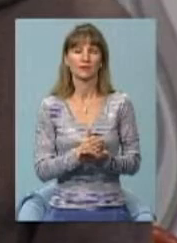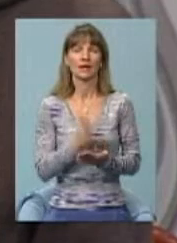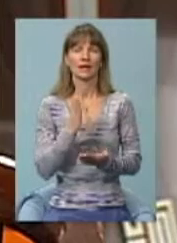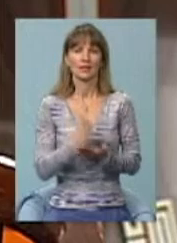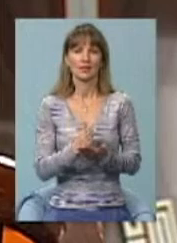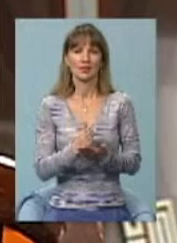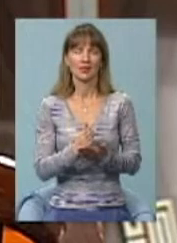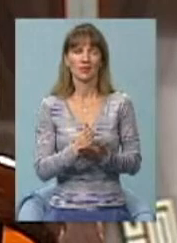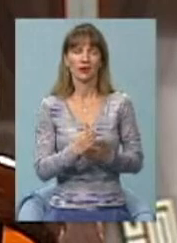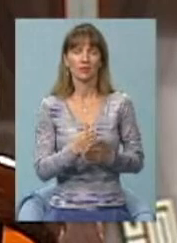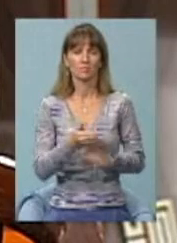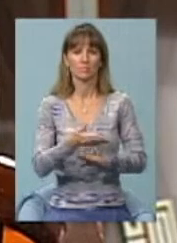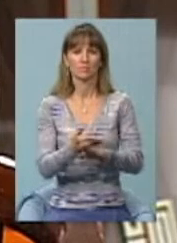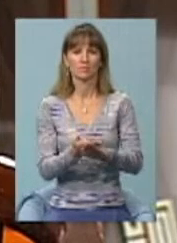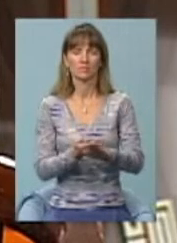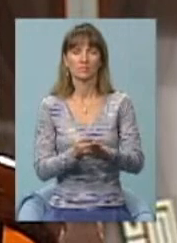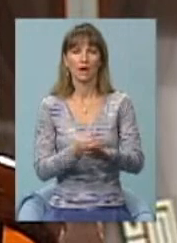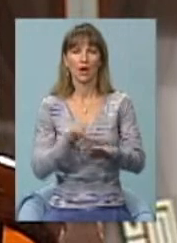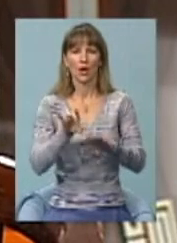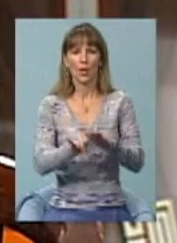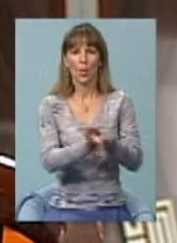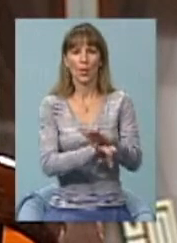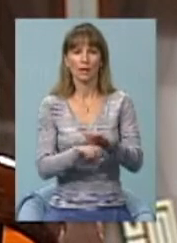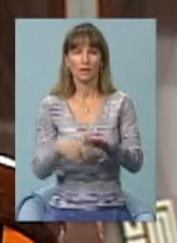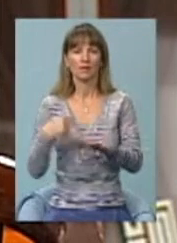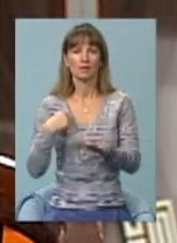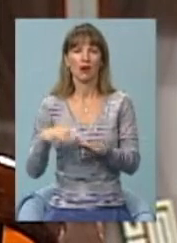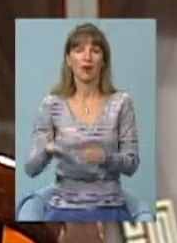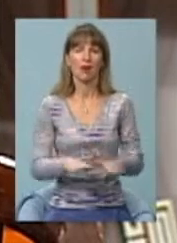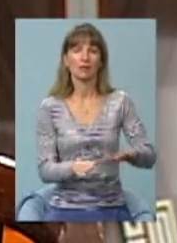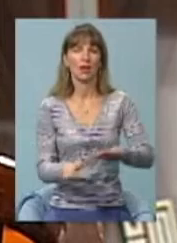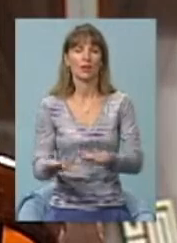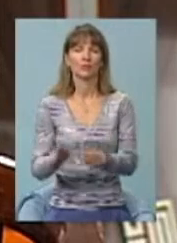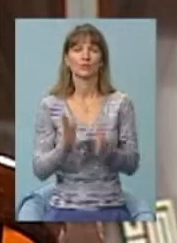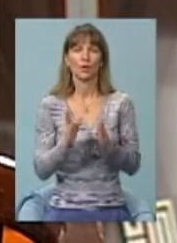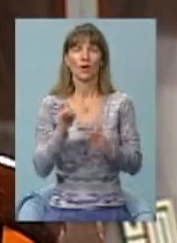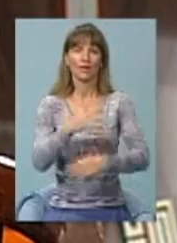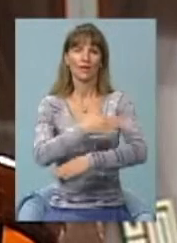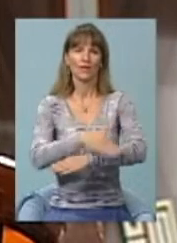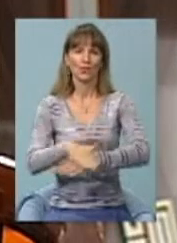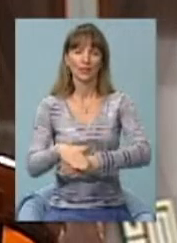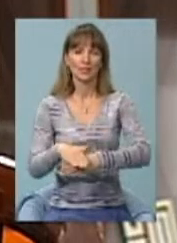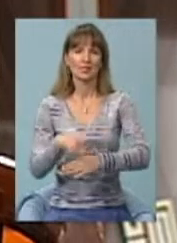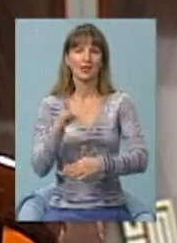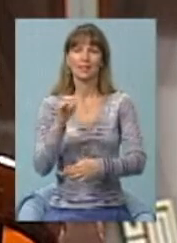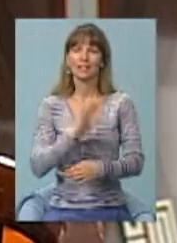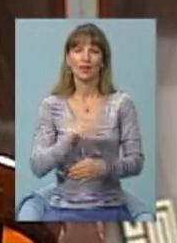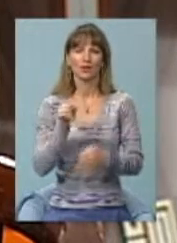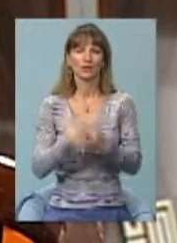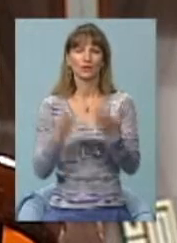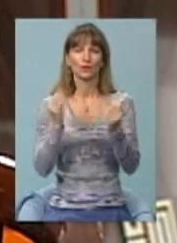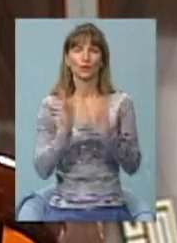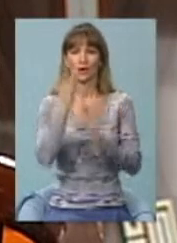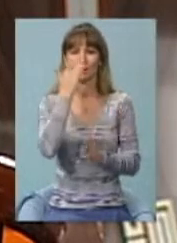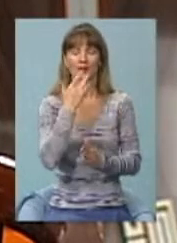Ролики, так, у мене є ролики, і я в них катаюся тільки на вулиці, не кожен день, тільки влітку,